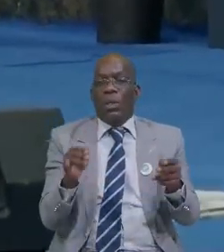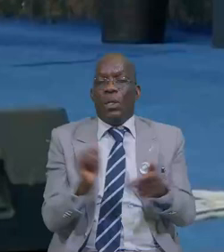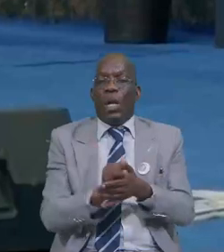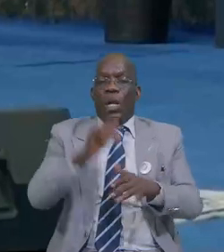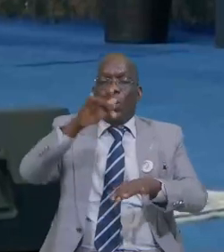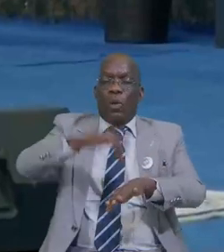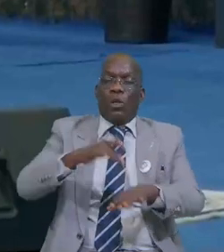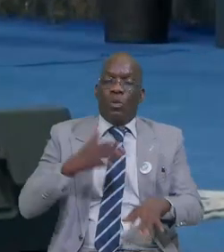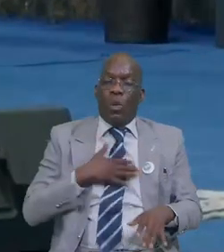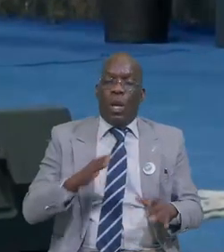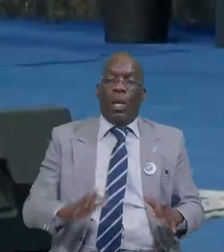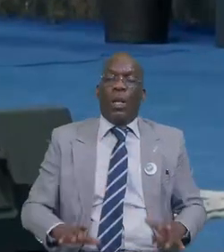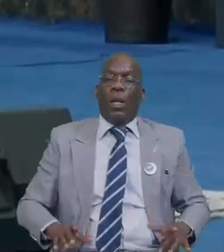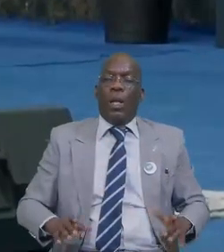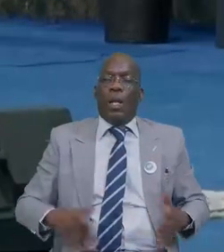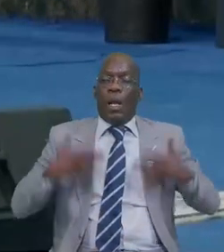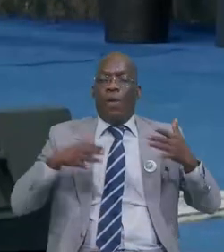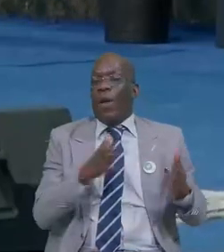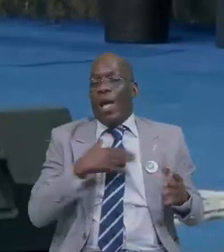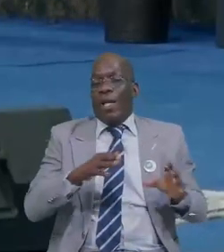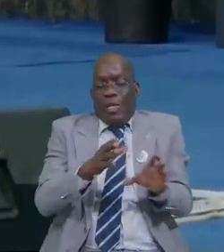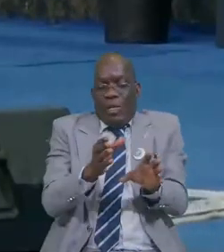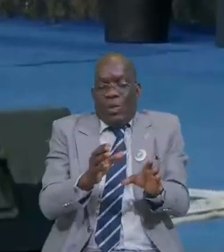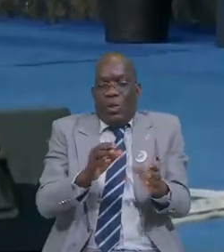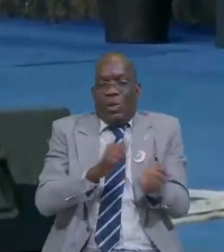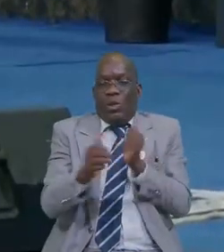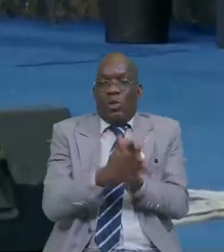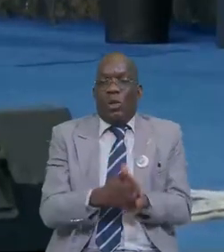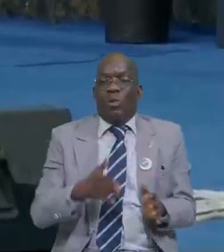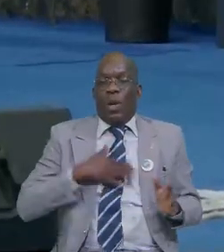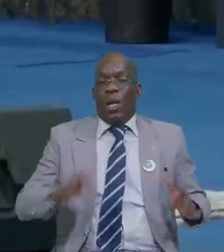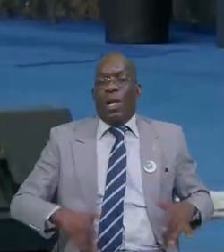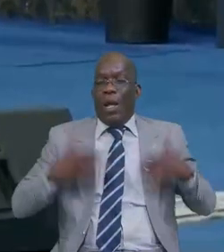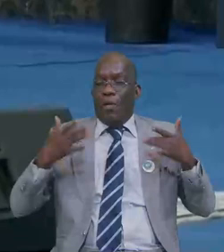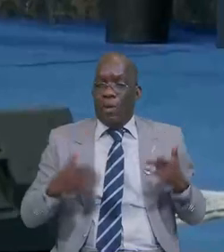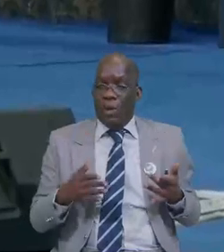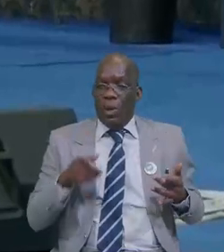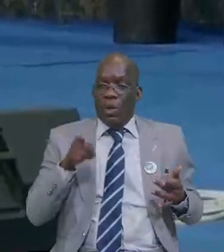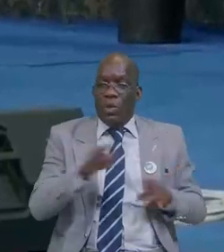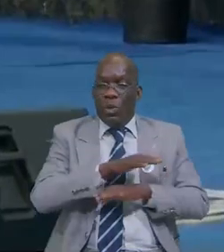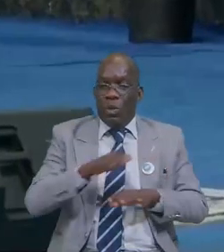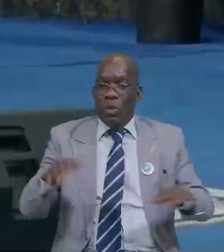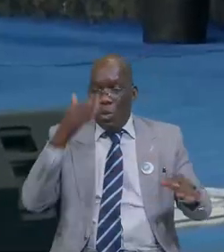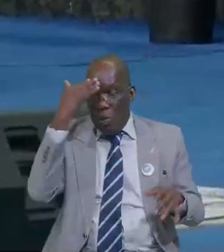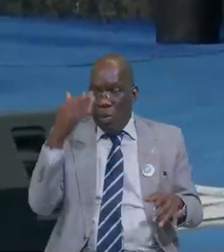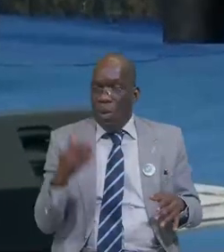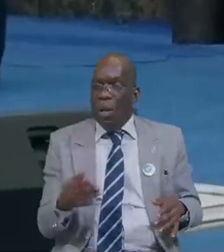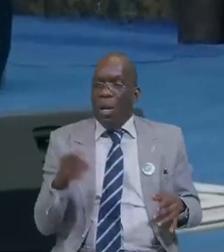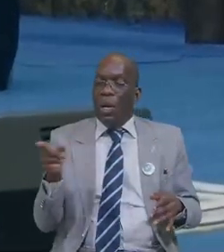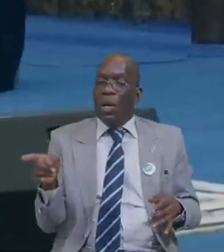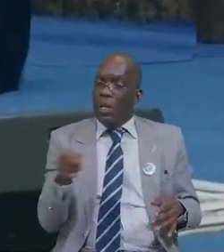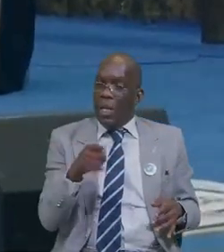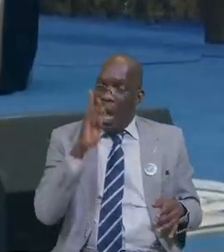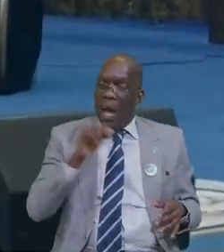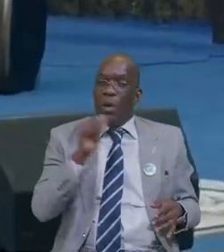je ne sais pas la personne qui a touché ma vie et qui a pressé ma vie. Et quand je suis tombé dans leurs mains, je ne savais pas qu'ils n'étaient pas de